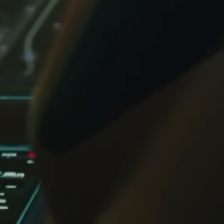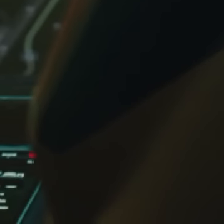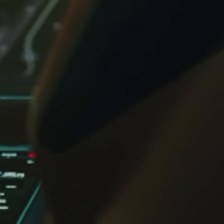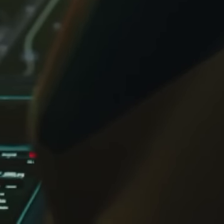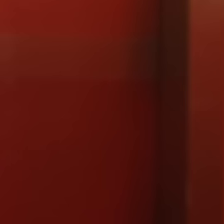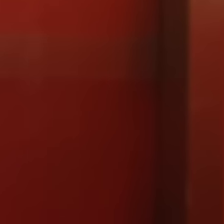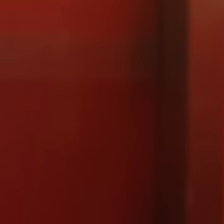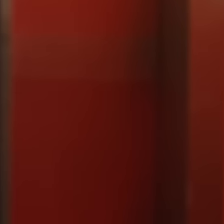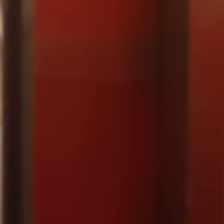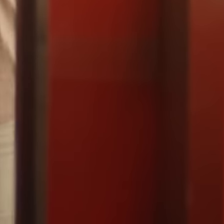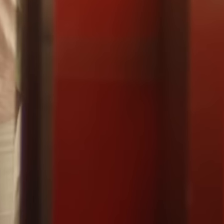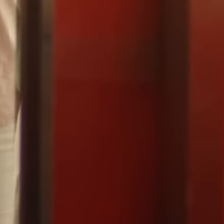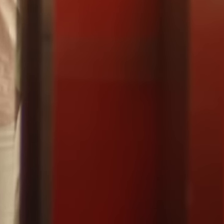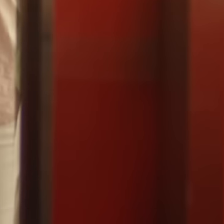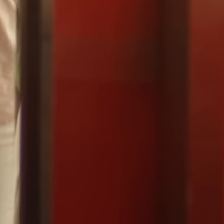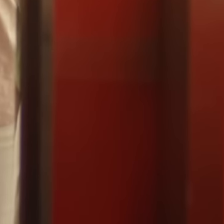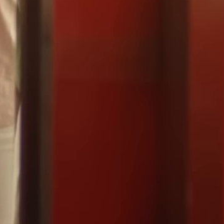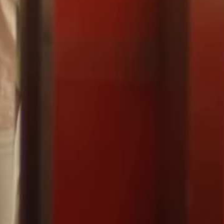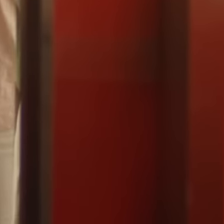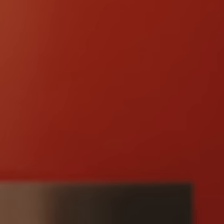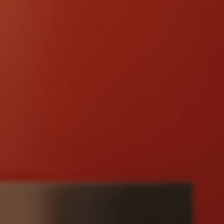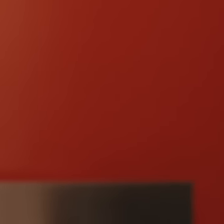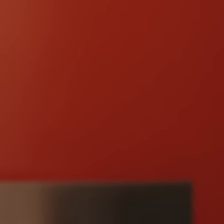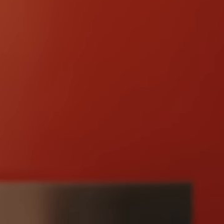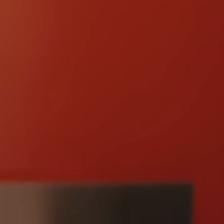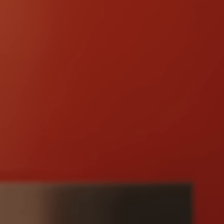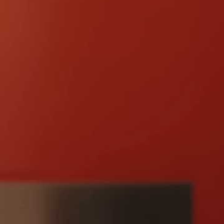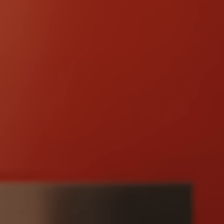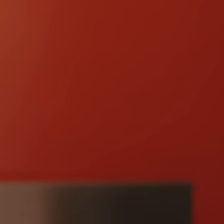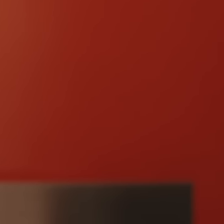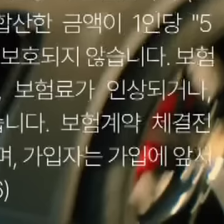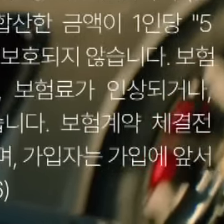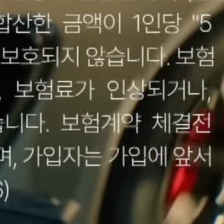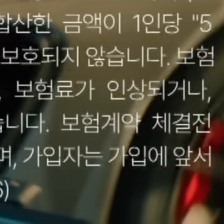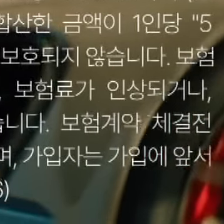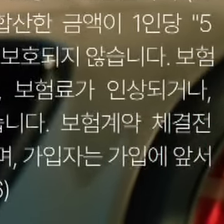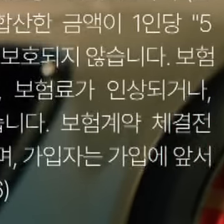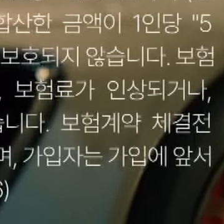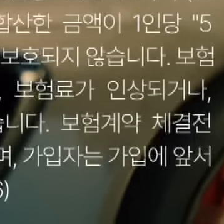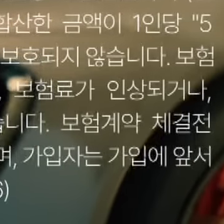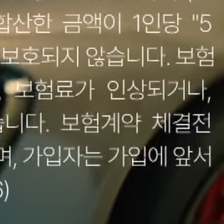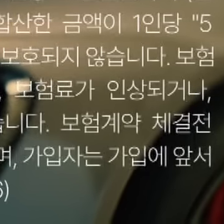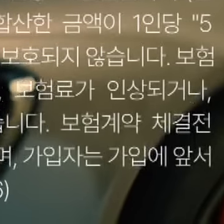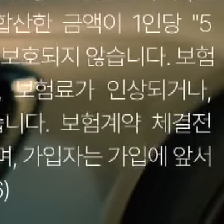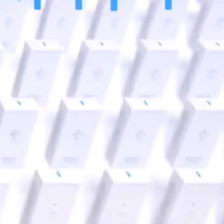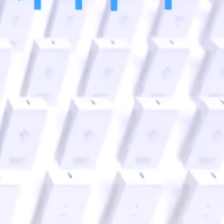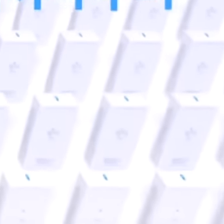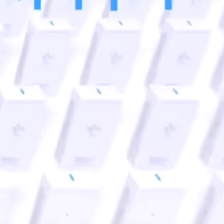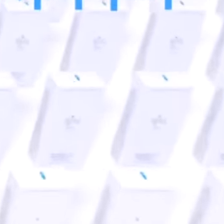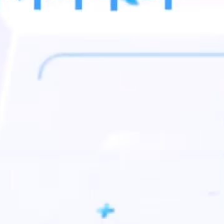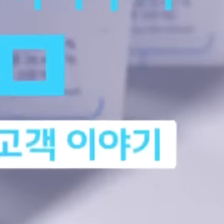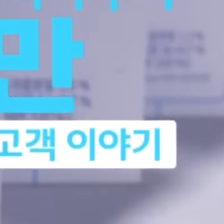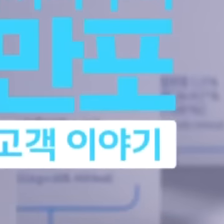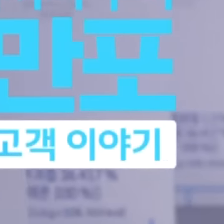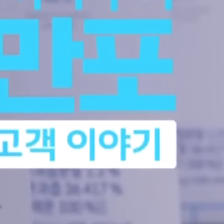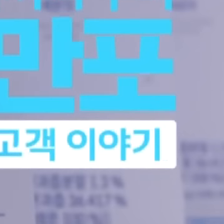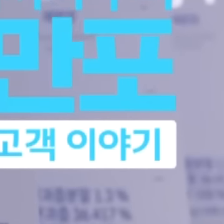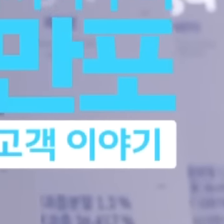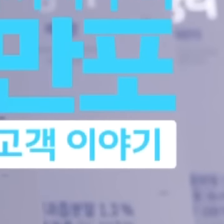안전하게 운전하면 누구나 20% 추가 할인. 할인을 새롭게. 캐럿.